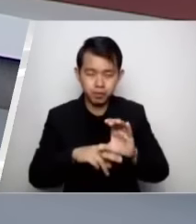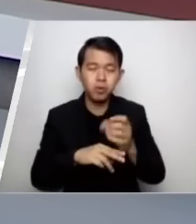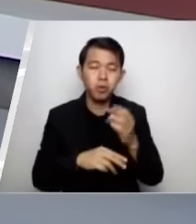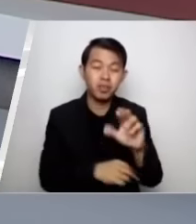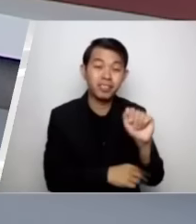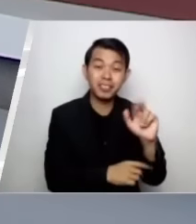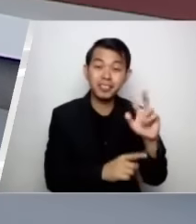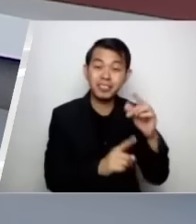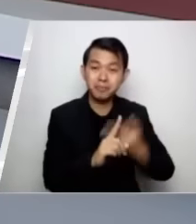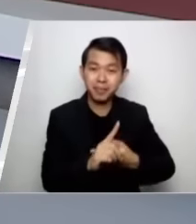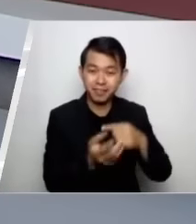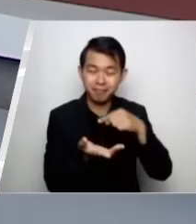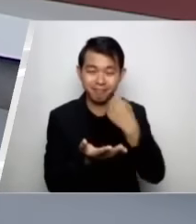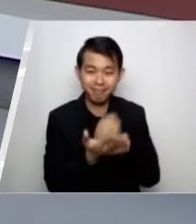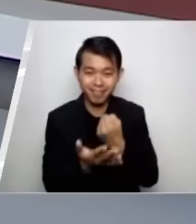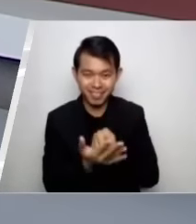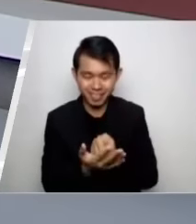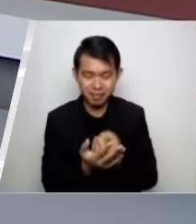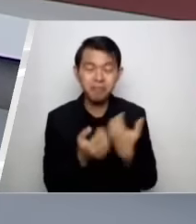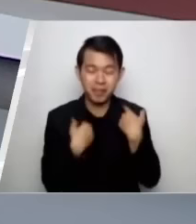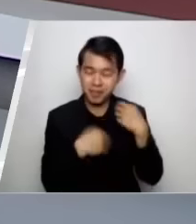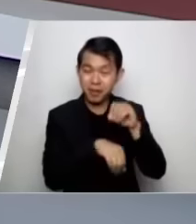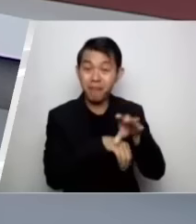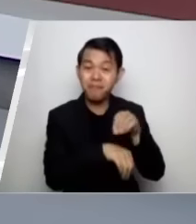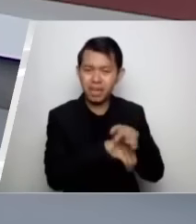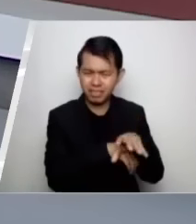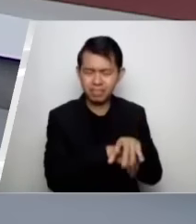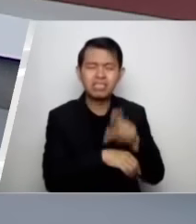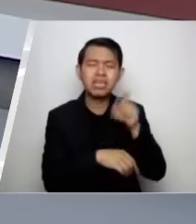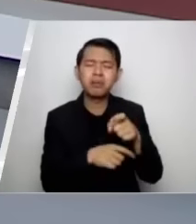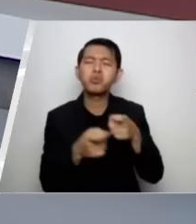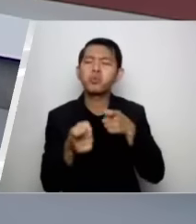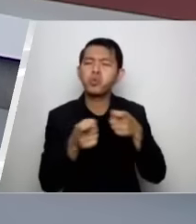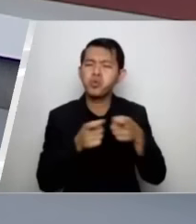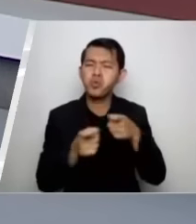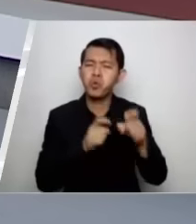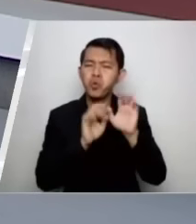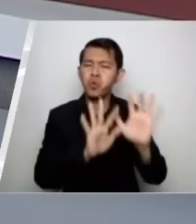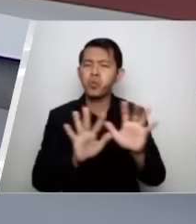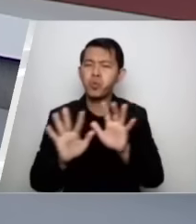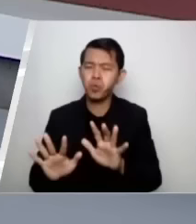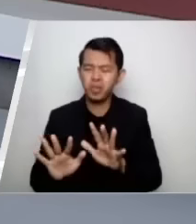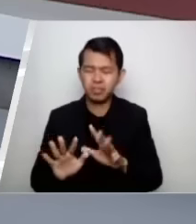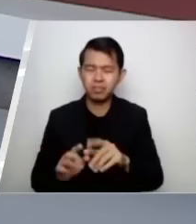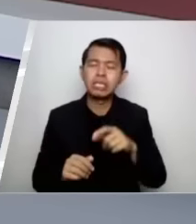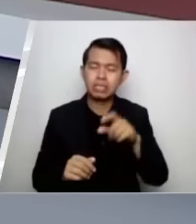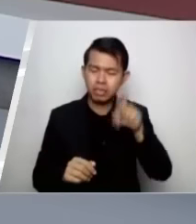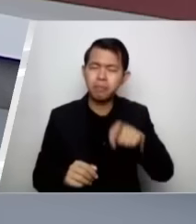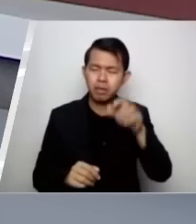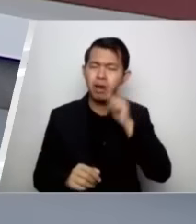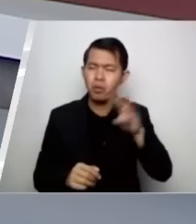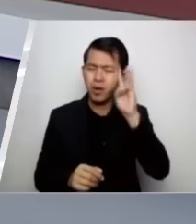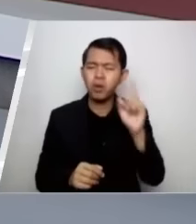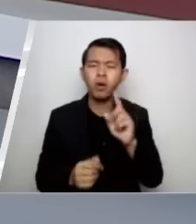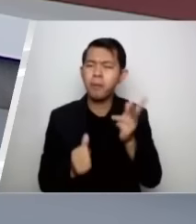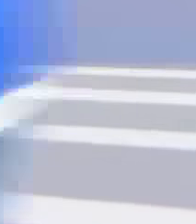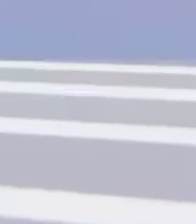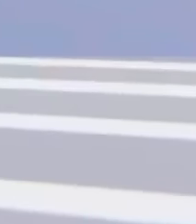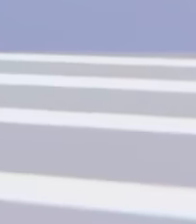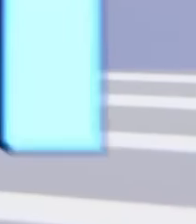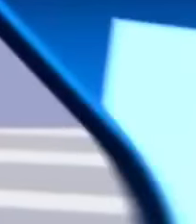coach. Hinay-hinay lang daw at alamin kung ano ang dapat unahin sa paggastos ng inyong pera. Saksi, si Nico